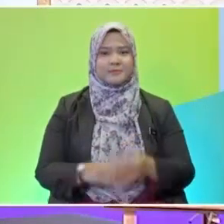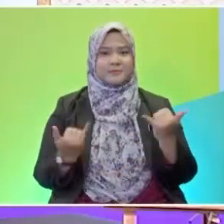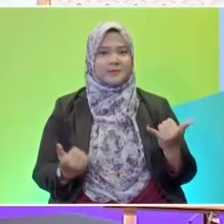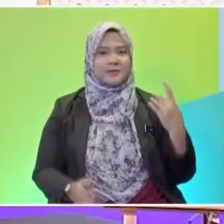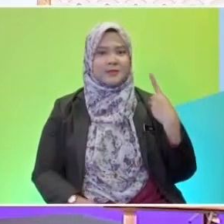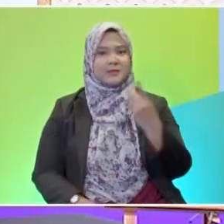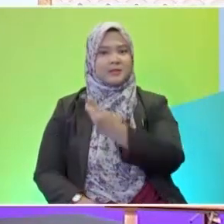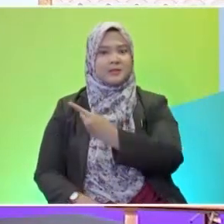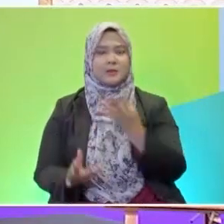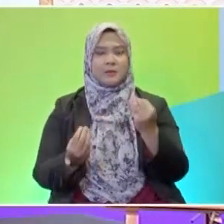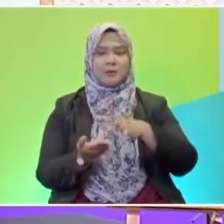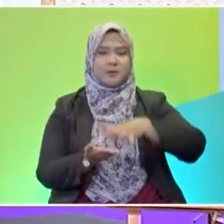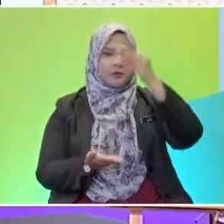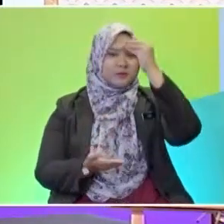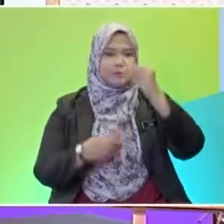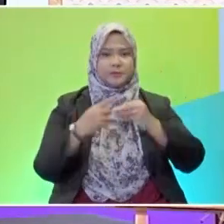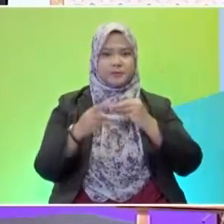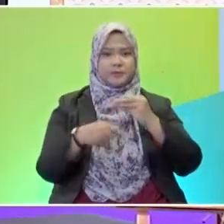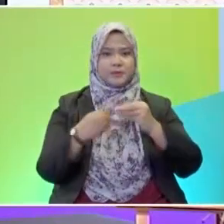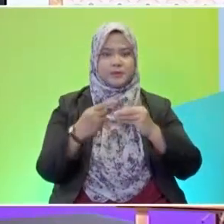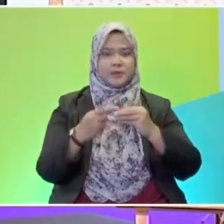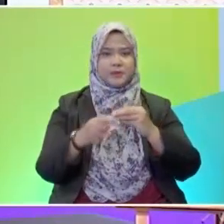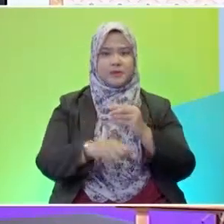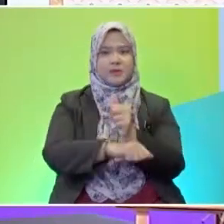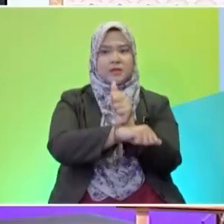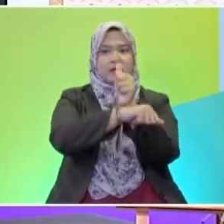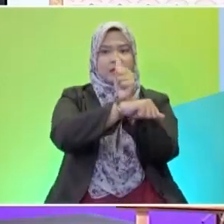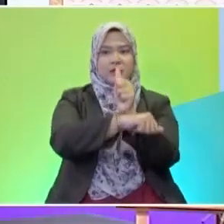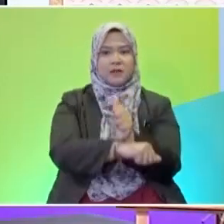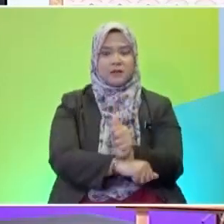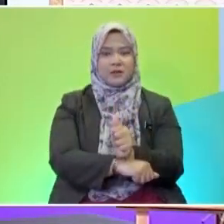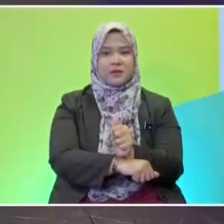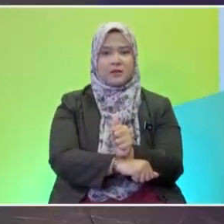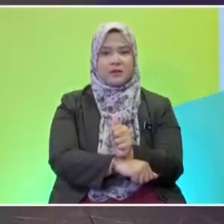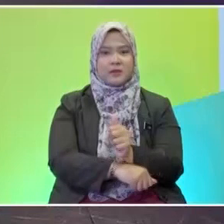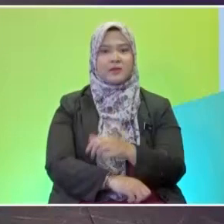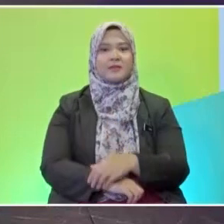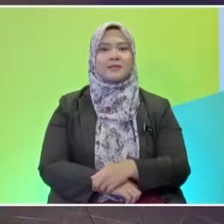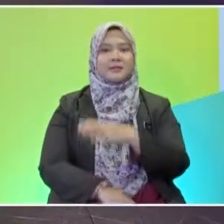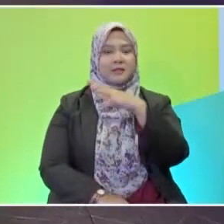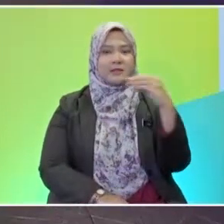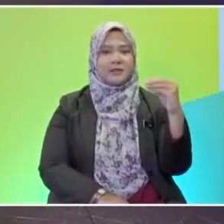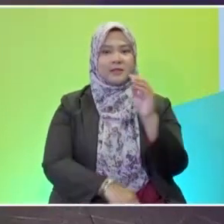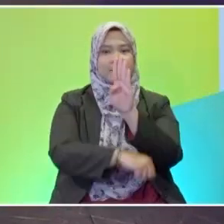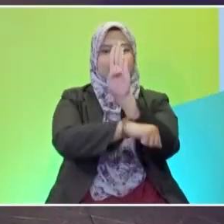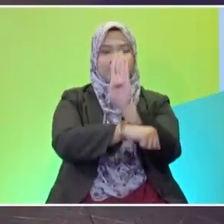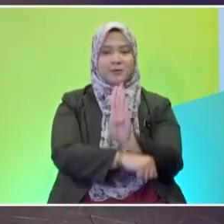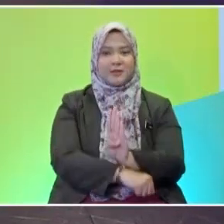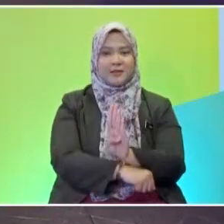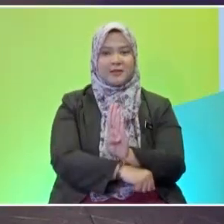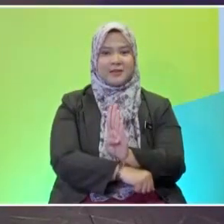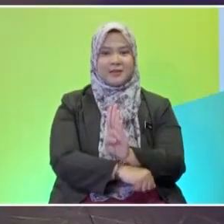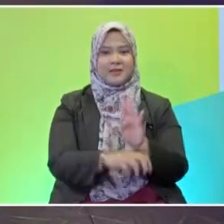dan budaya masyarakat di Indonesia baik jadi untuk cek guna aja vizi main satu cabaran ada tiga cabaran namanya boleh